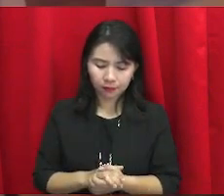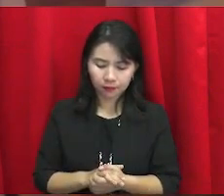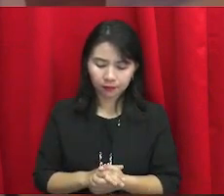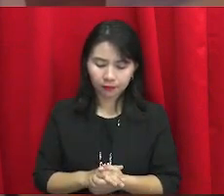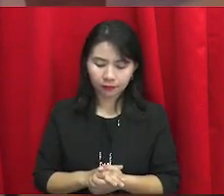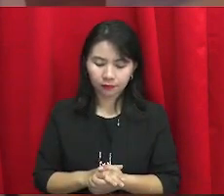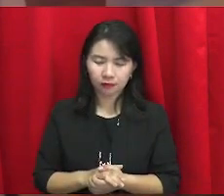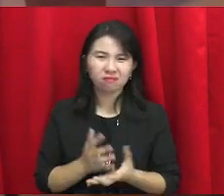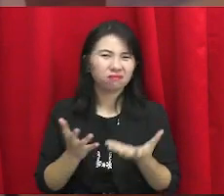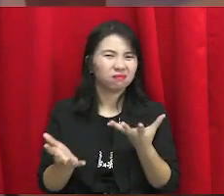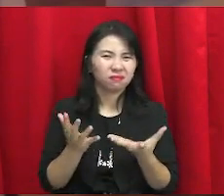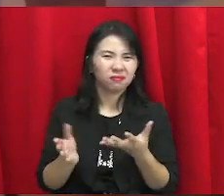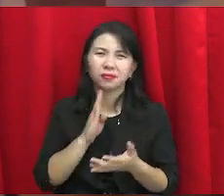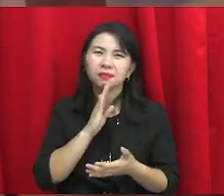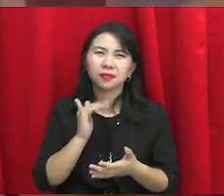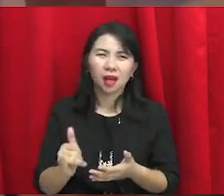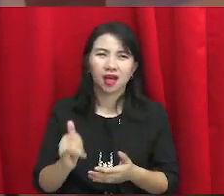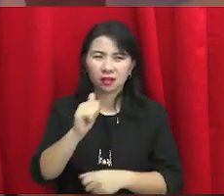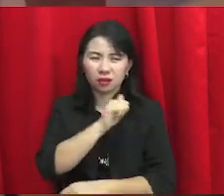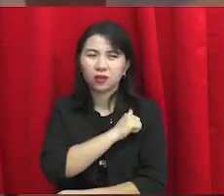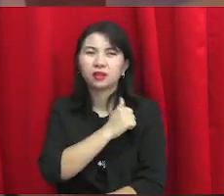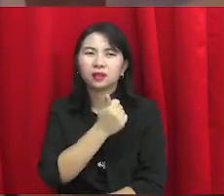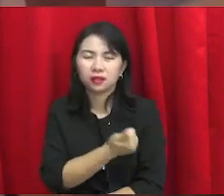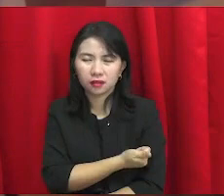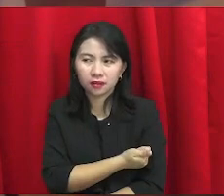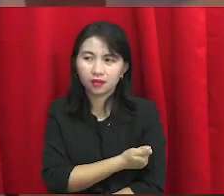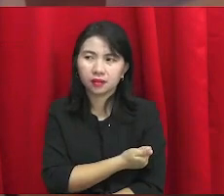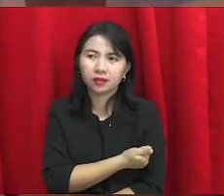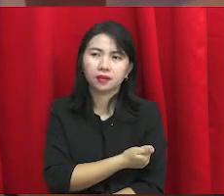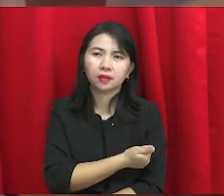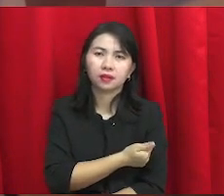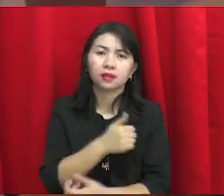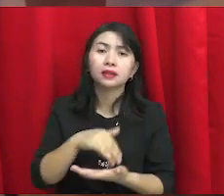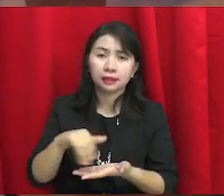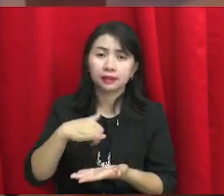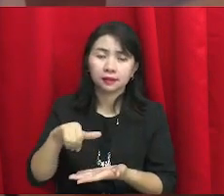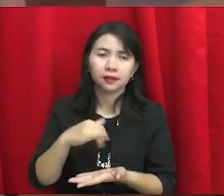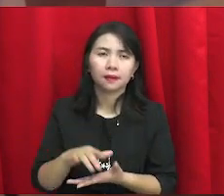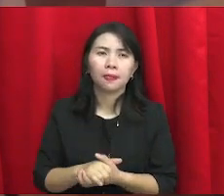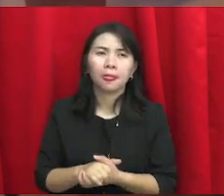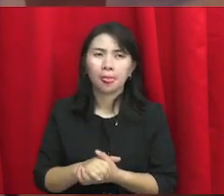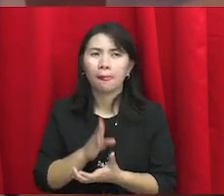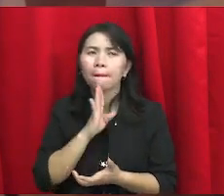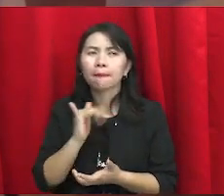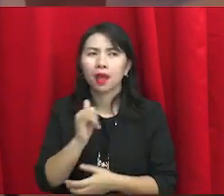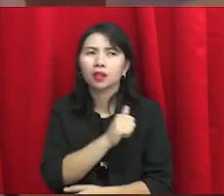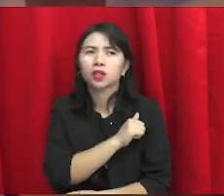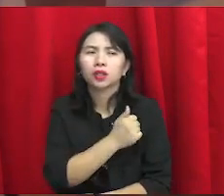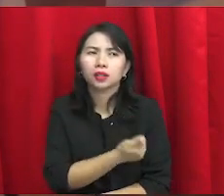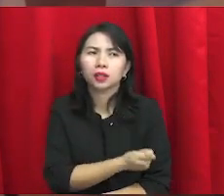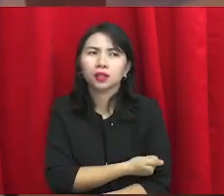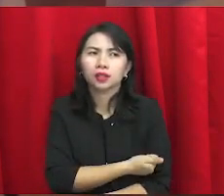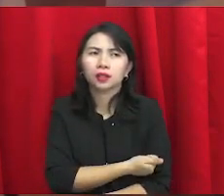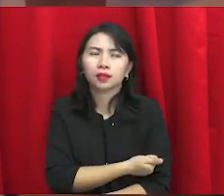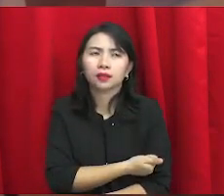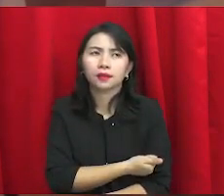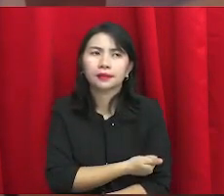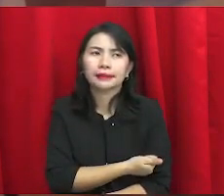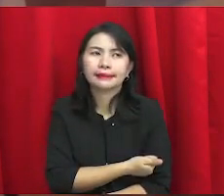it might be by authority, parang ganon, by the authority